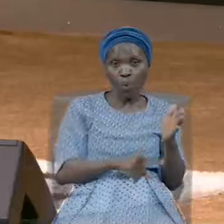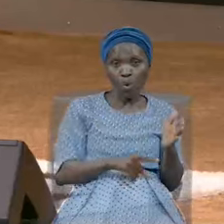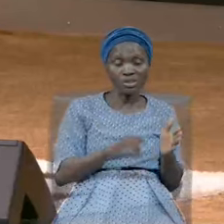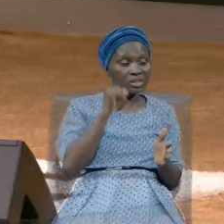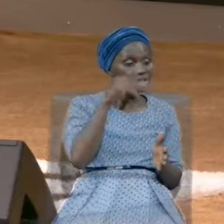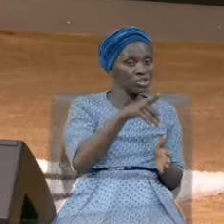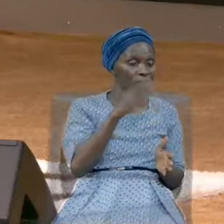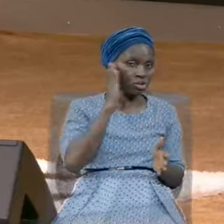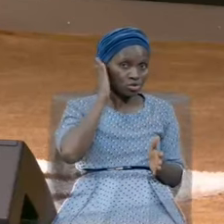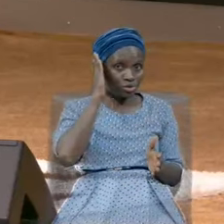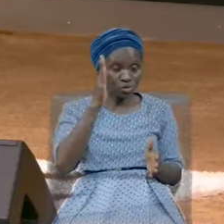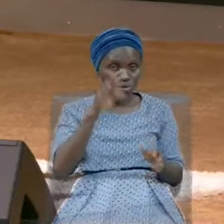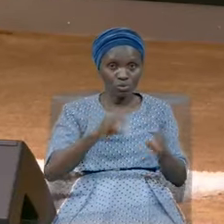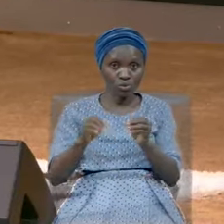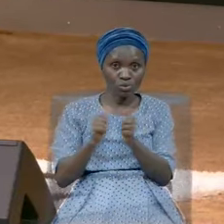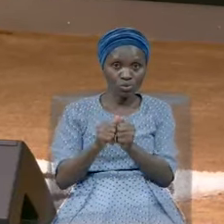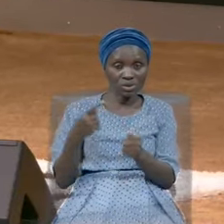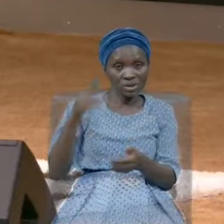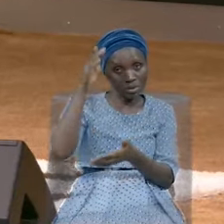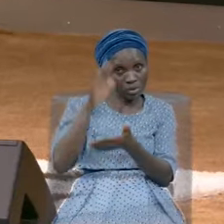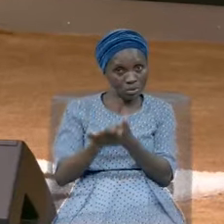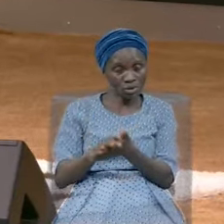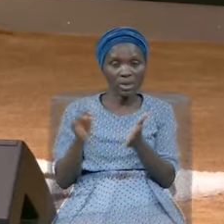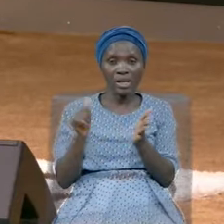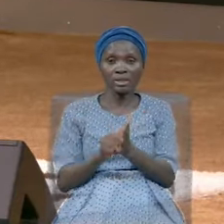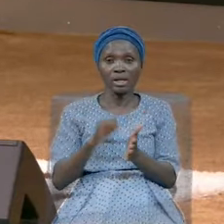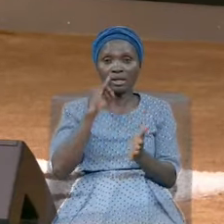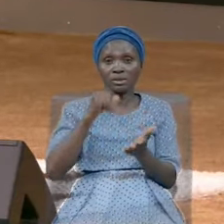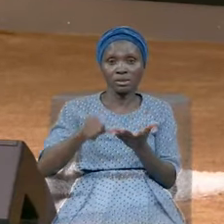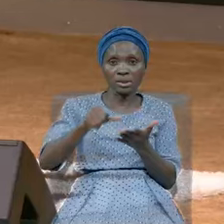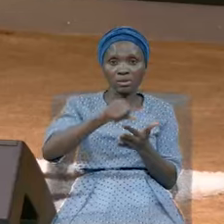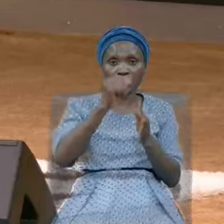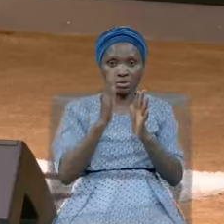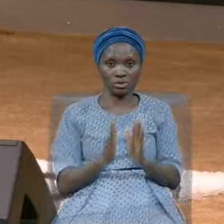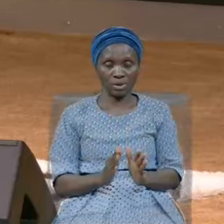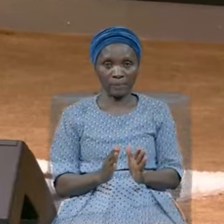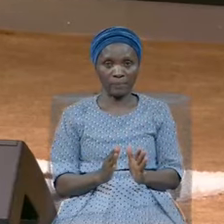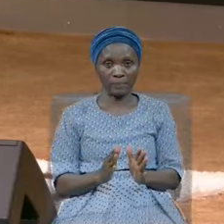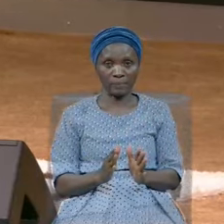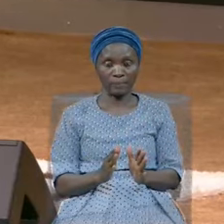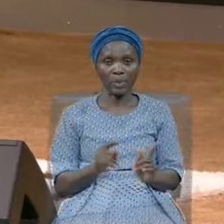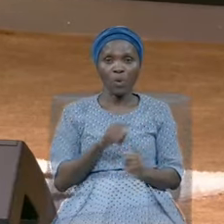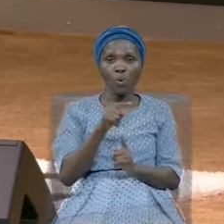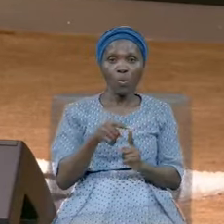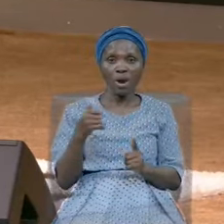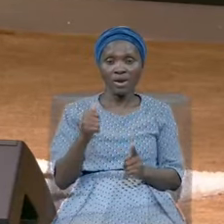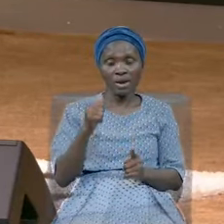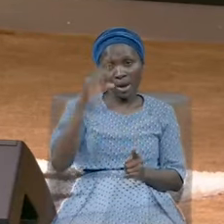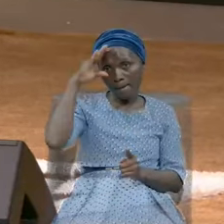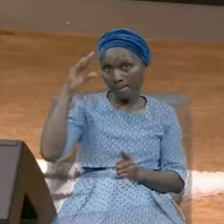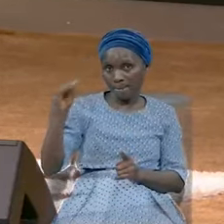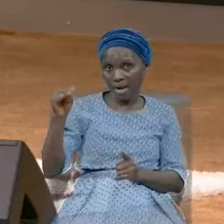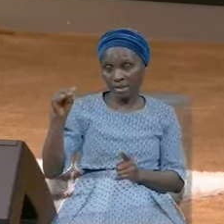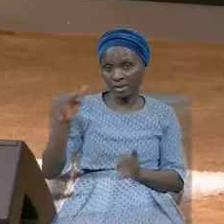avec un autre homme. Ça, c'est l'adultère. La femme est adultère. Lorsqu'un homme